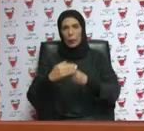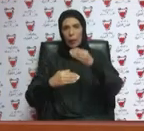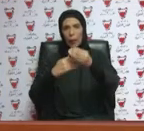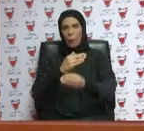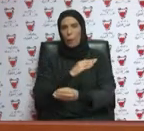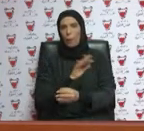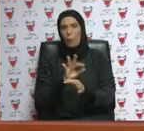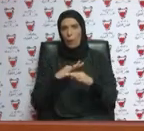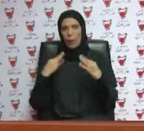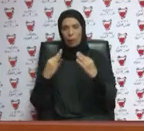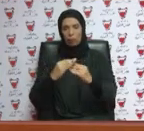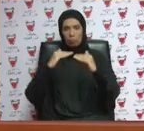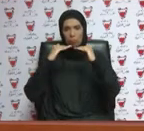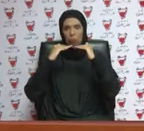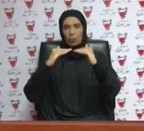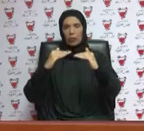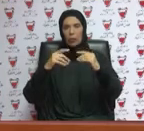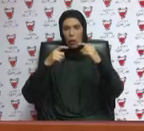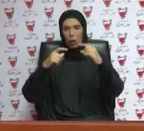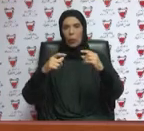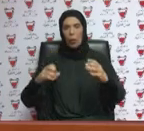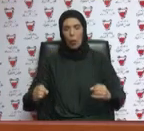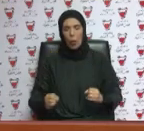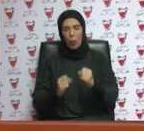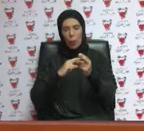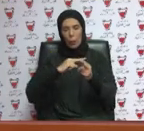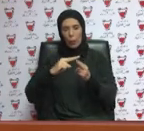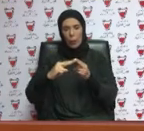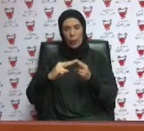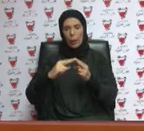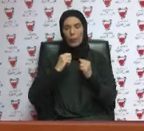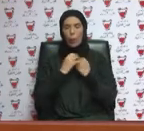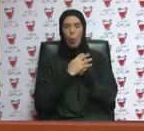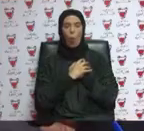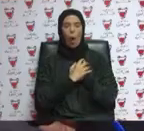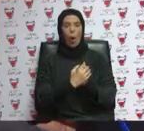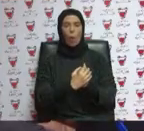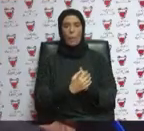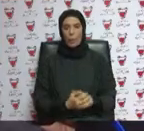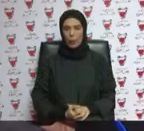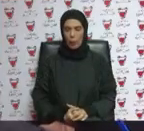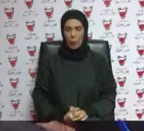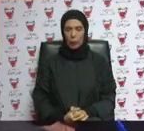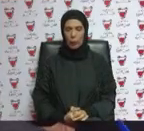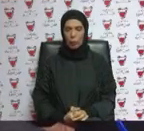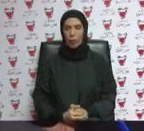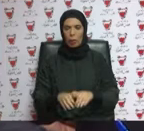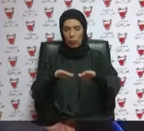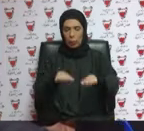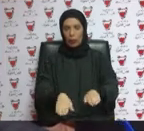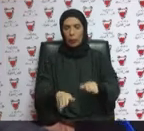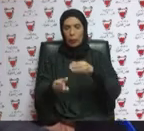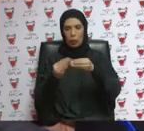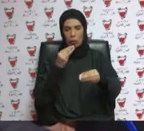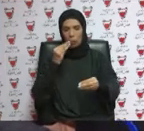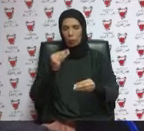آمنة ومستقرة وتعايش في أمن وسلام ومحبة. أن مجلس الشورى